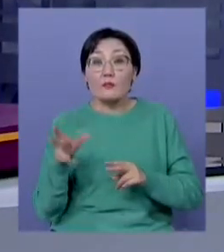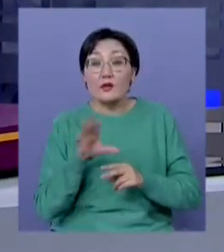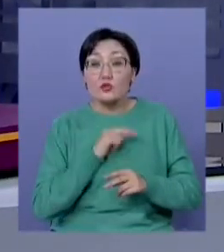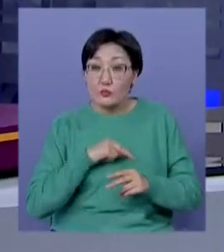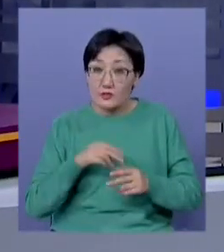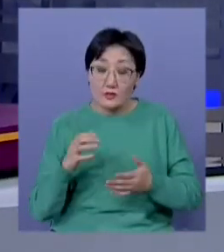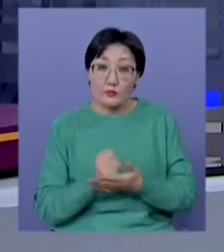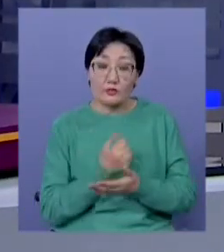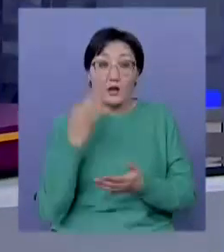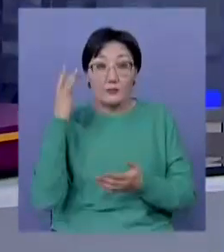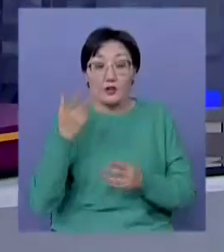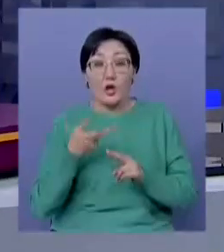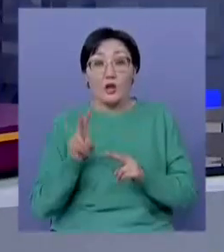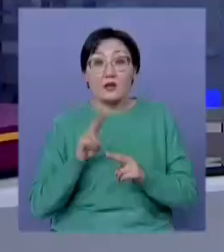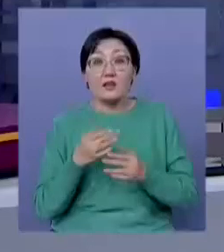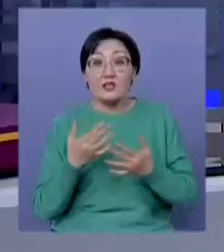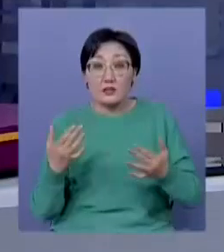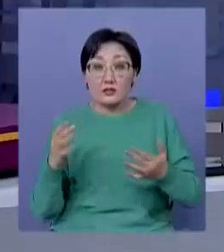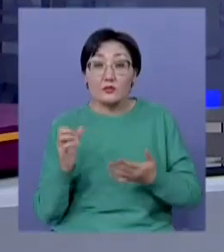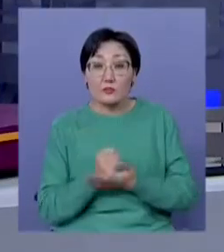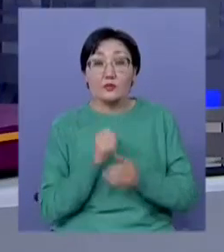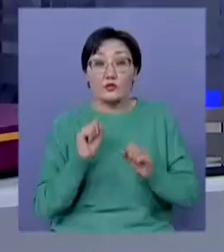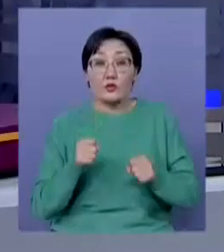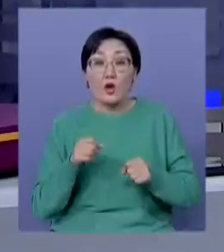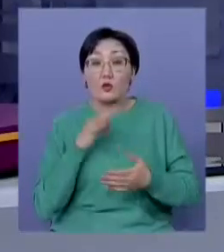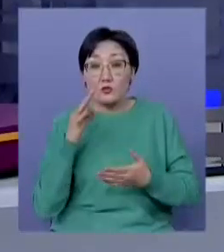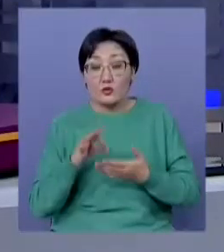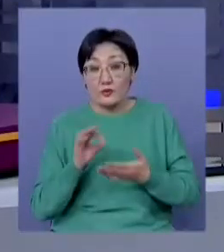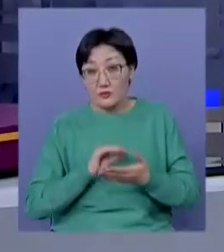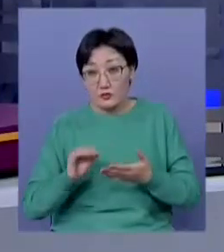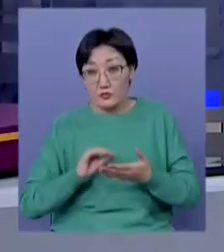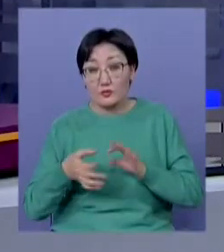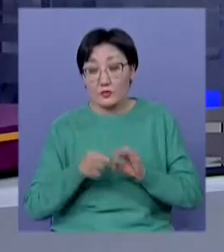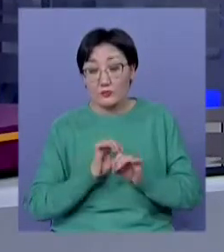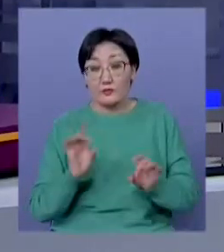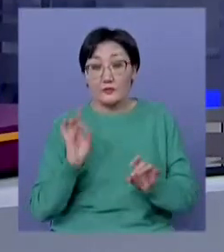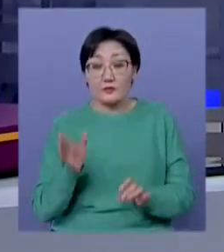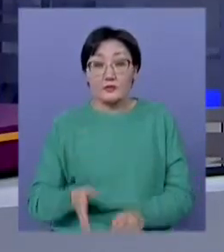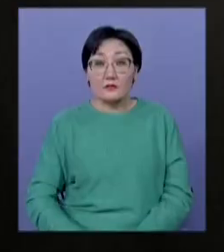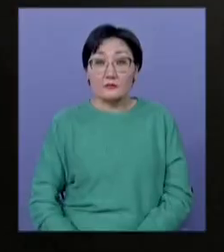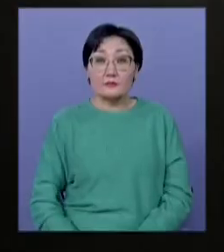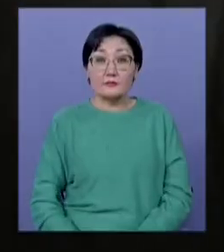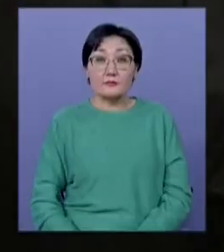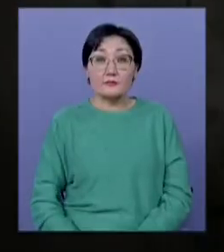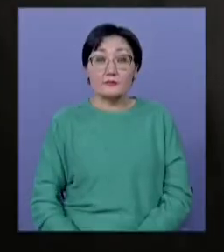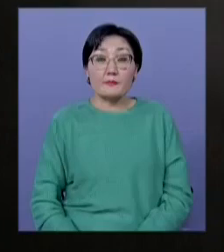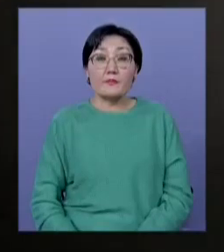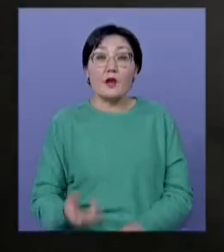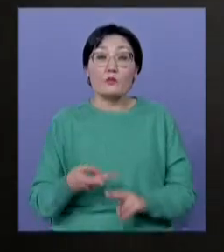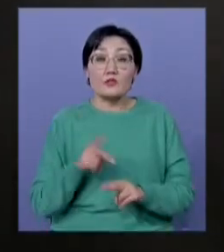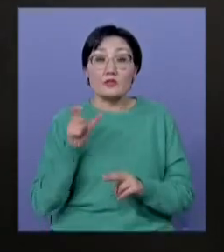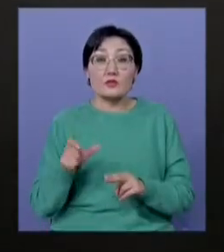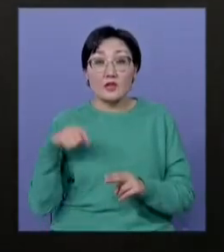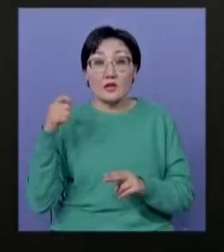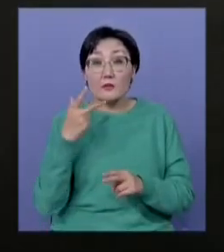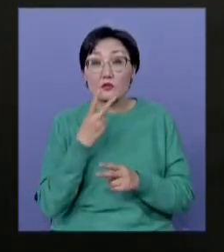жұмыс тапсам дейді. Бұл арман қаншалықты қолжетімді? Оның жауабын әріптесім Жадыра Омаржан іздеп көрді. Бұл жандар